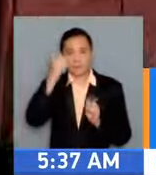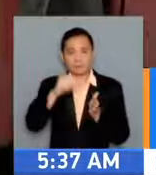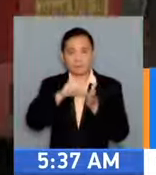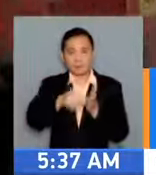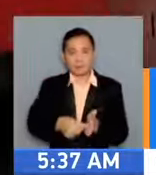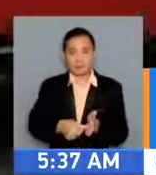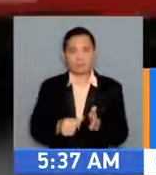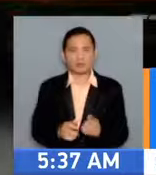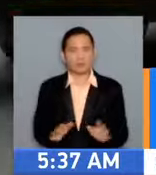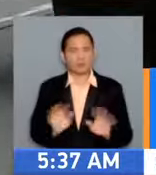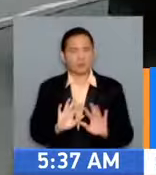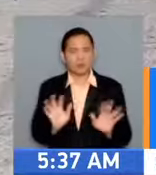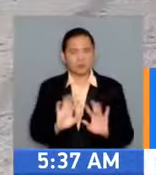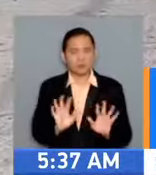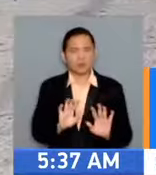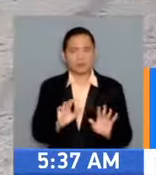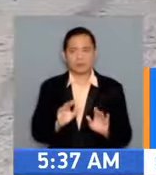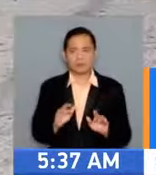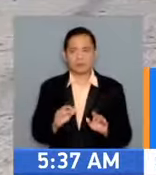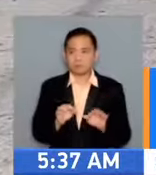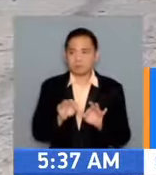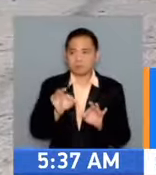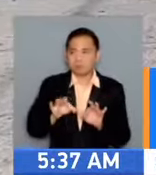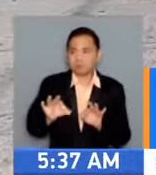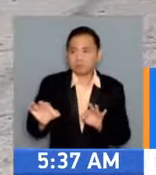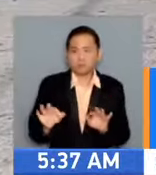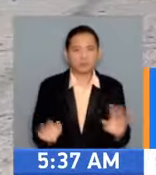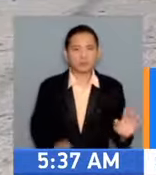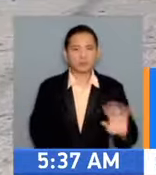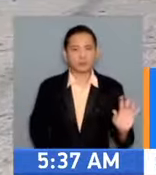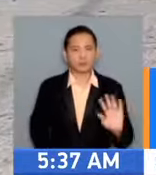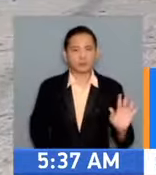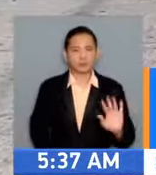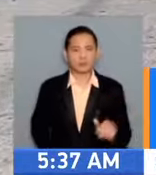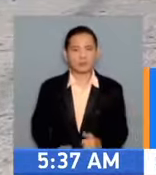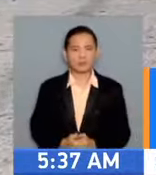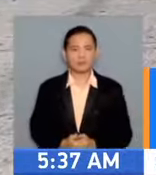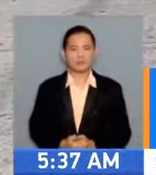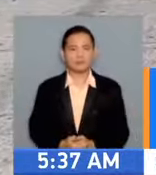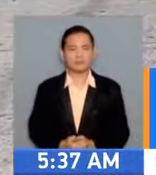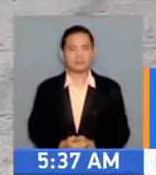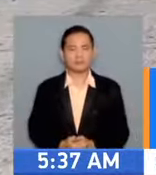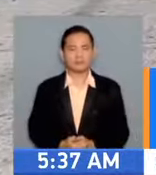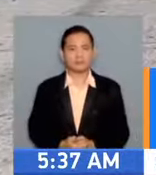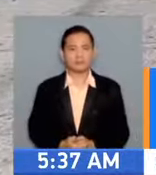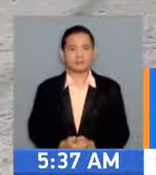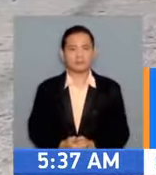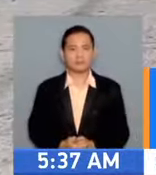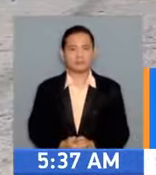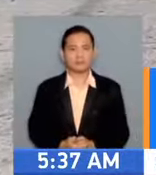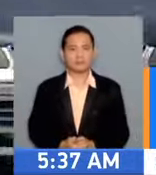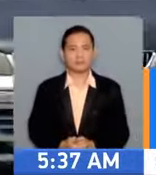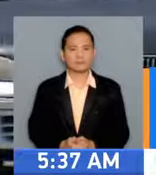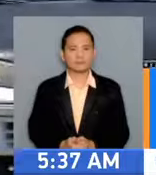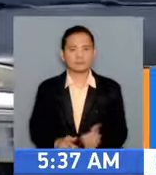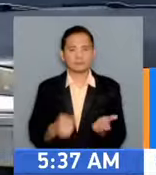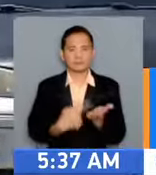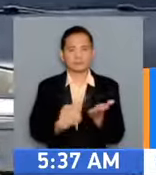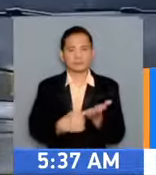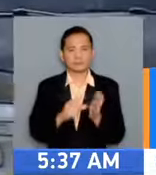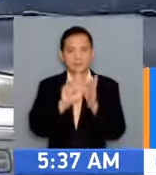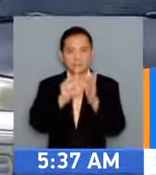ang consolidation sa initial stage sa PUV modernization program. Pag-usapan pa natin yan mamaya kasama ang grupong